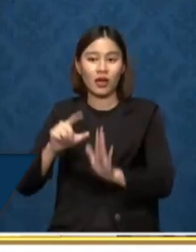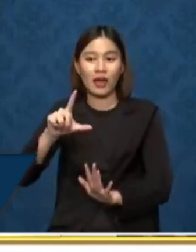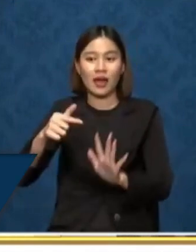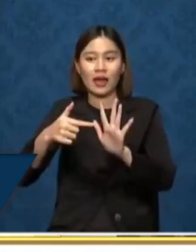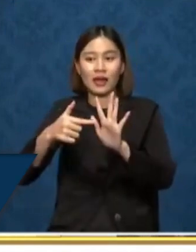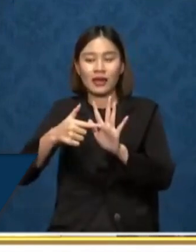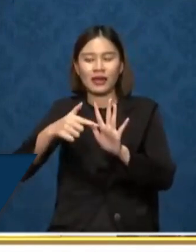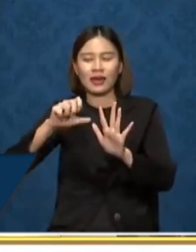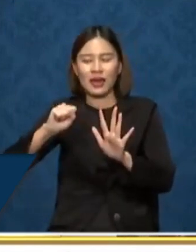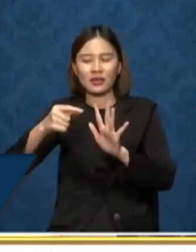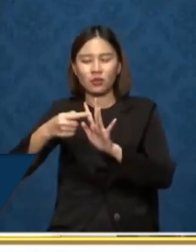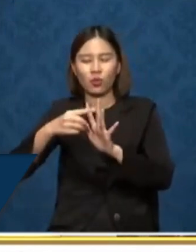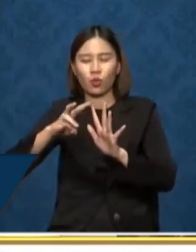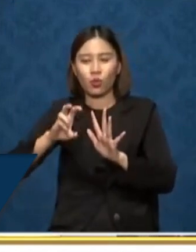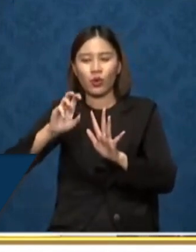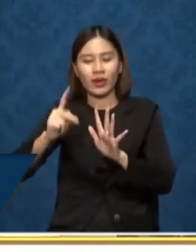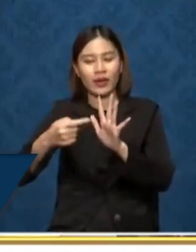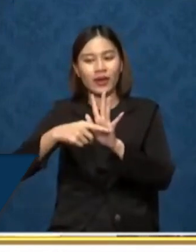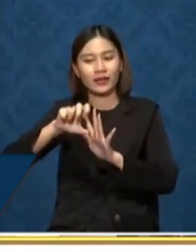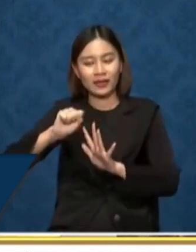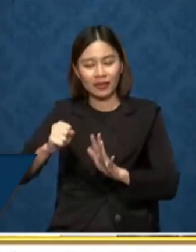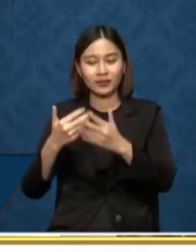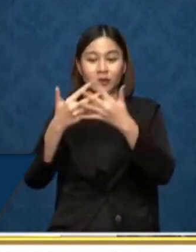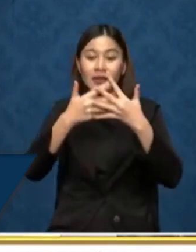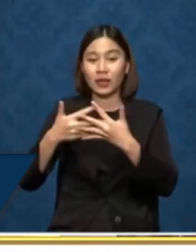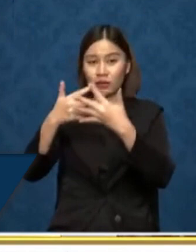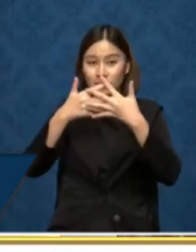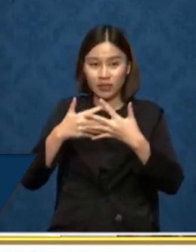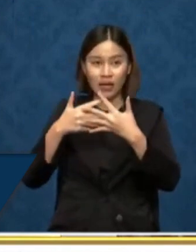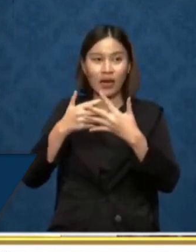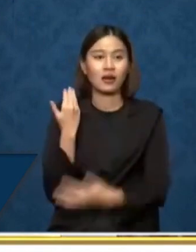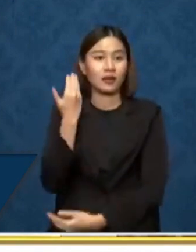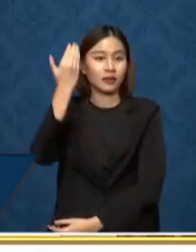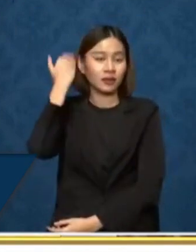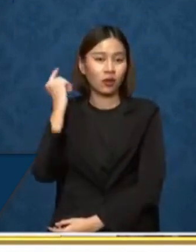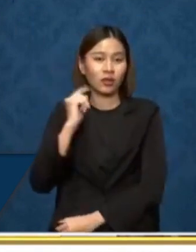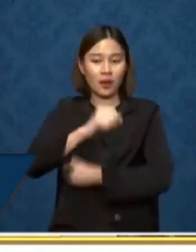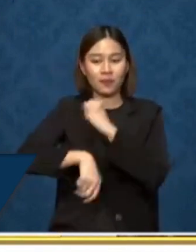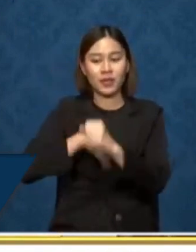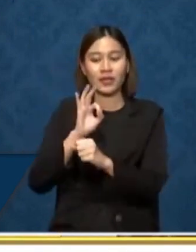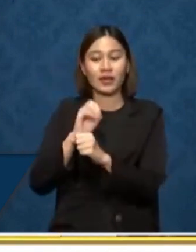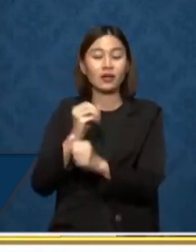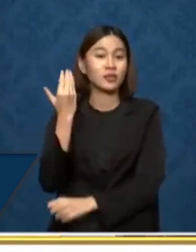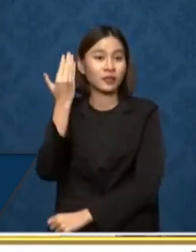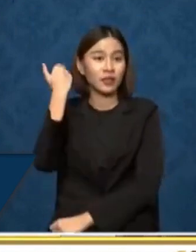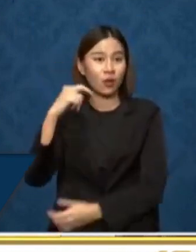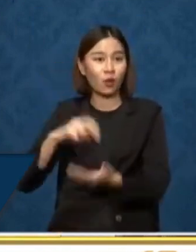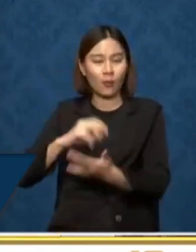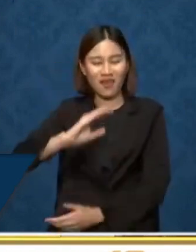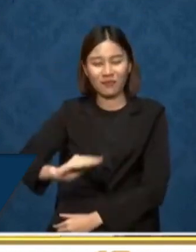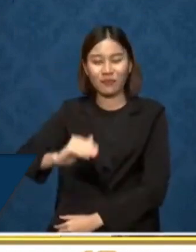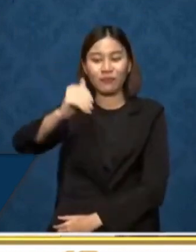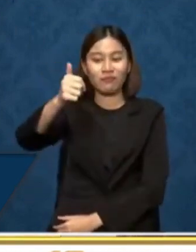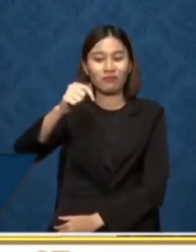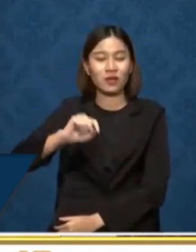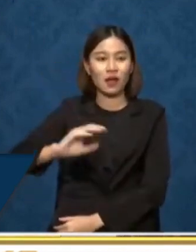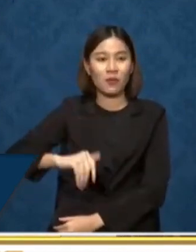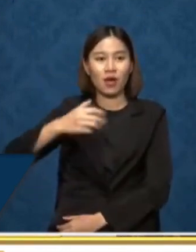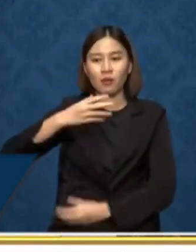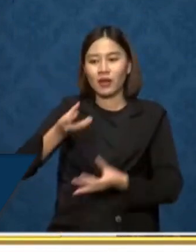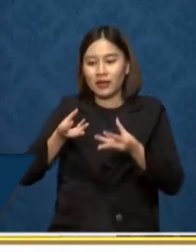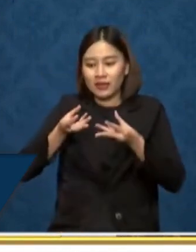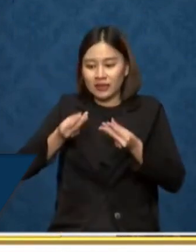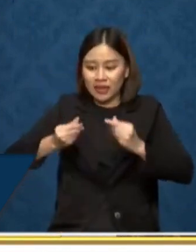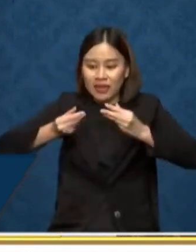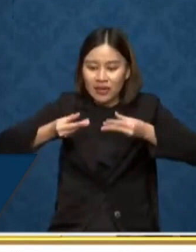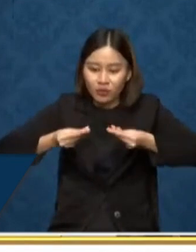สรัฐเนวาดาในสหรัฐอเมริกานะครับผมเมื่อก่อนนะครับประมาณ90ปีที่แล้วนะครับเป็นแค่เมืองเป็นแค่ทะเลทรายนะ